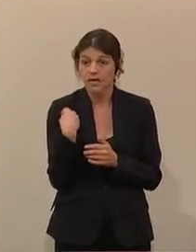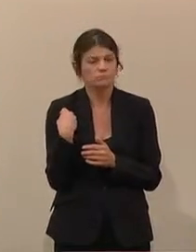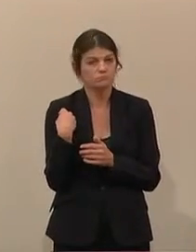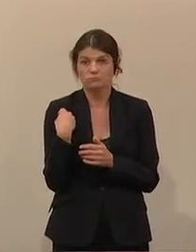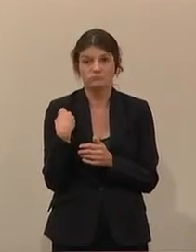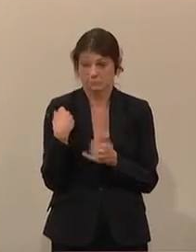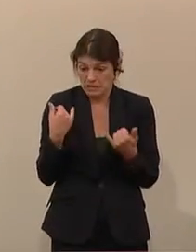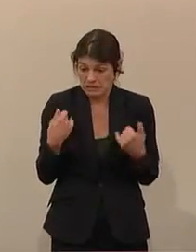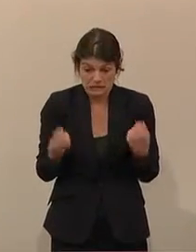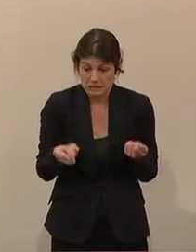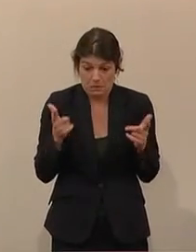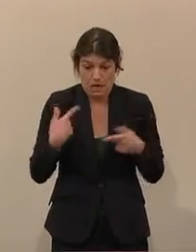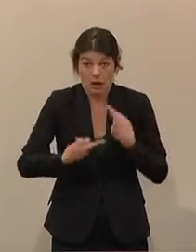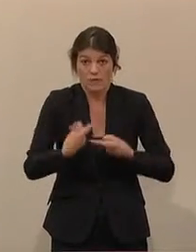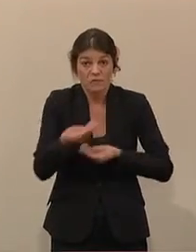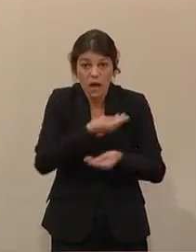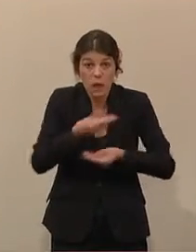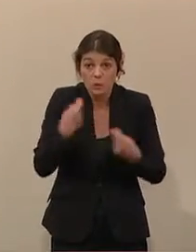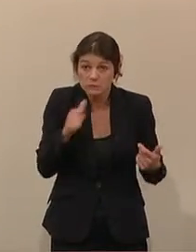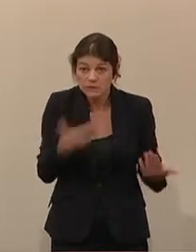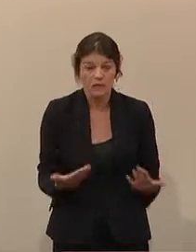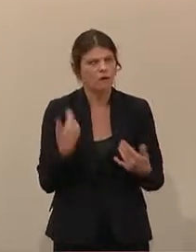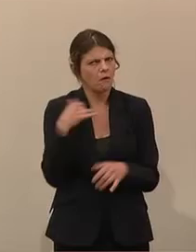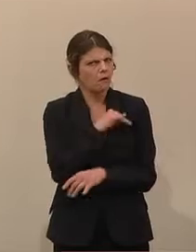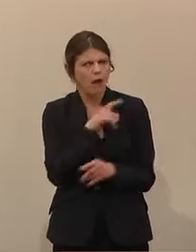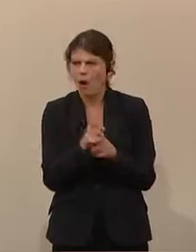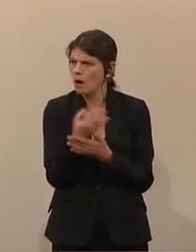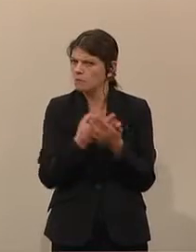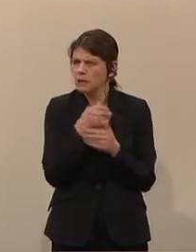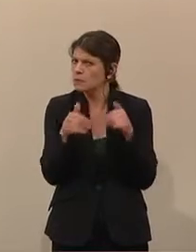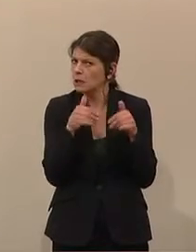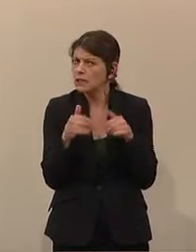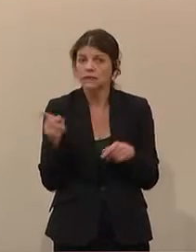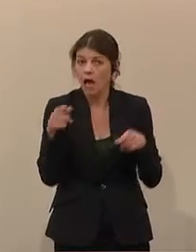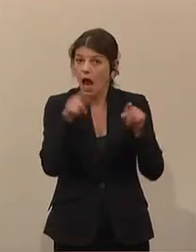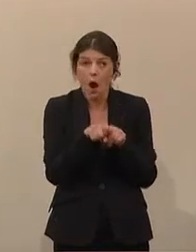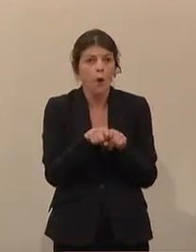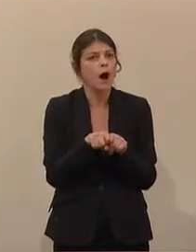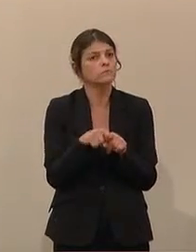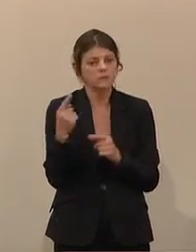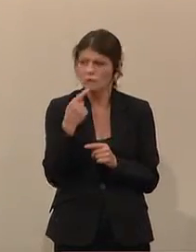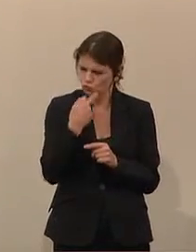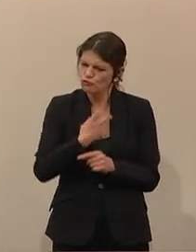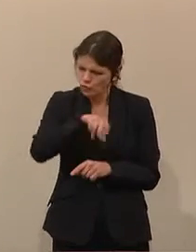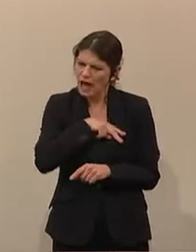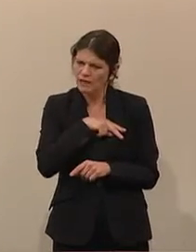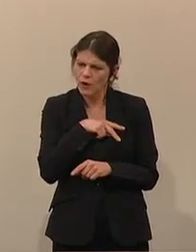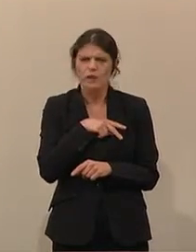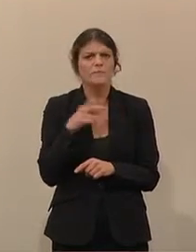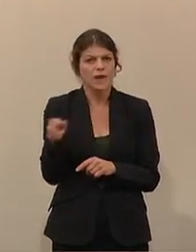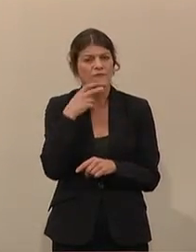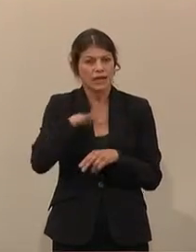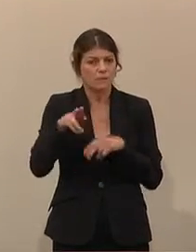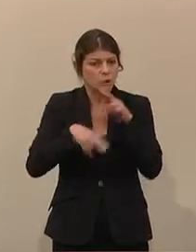keine laufenden Verhandlungen gibt. Spannend war auch, dass der Bildungsminister ebenfalls sich als verantwortlich bezeichnet hat für den Ausbau